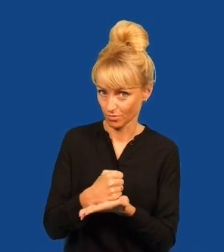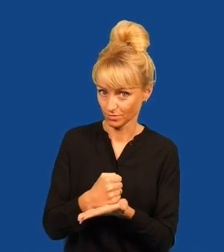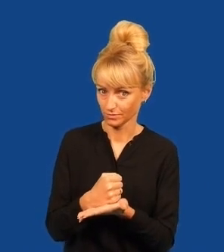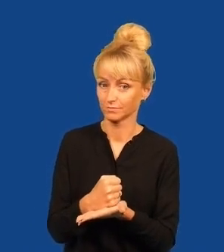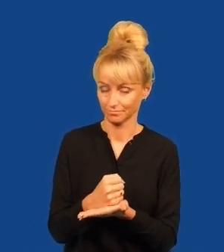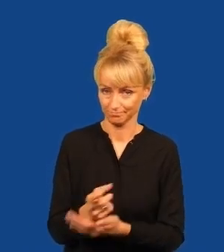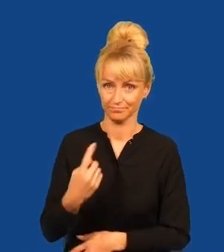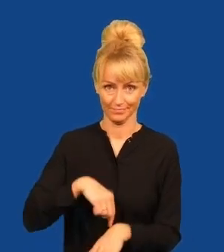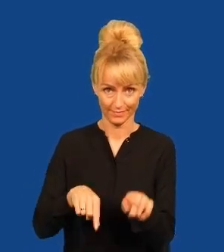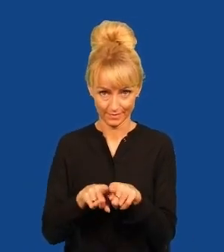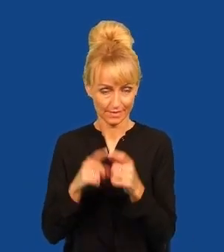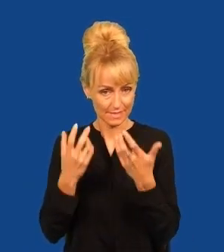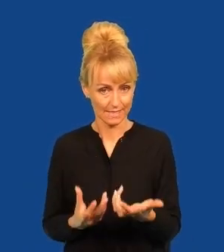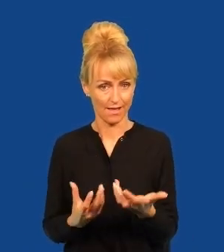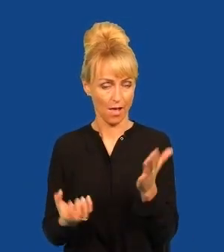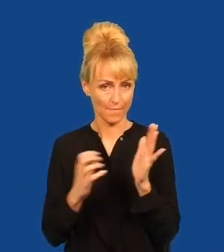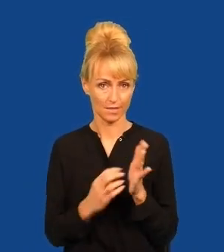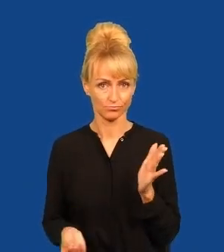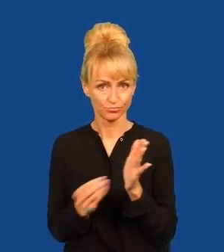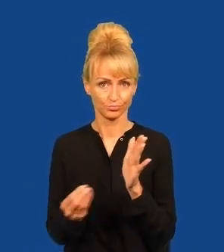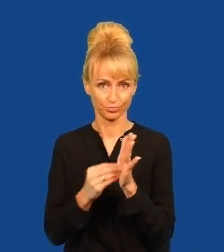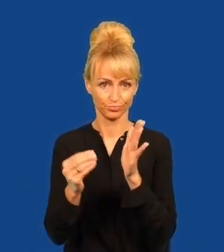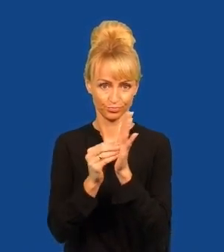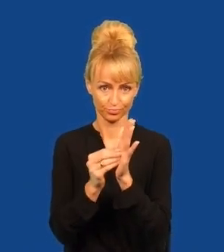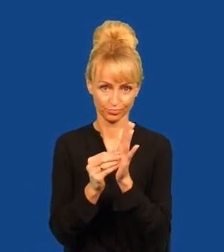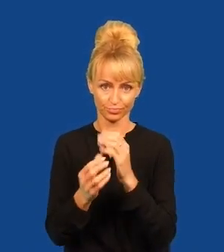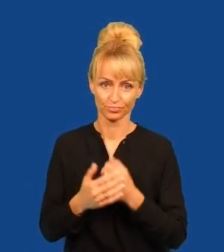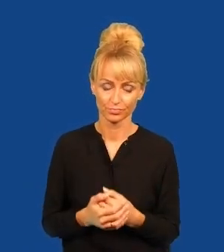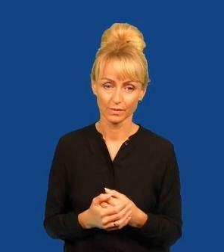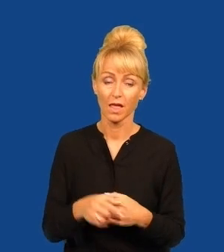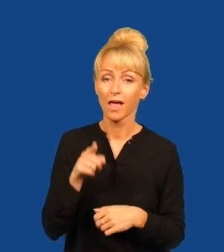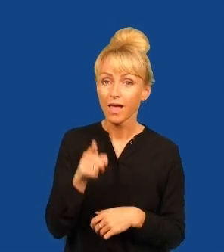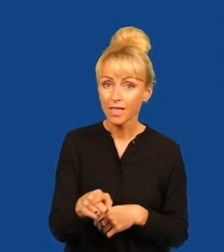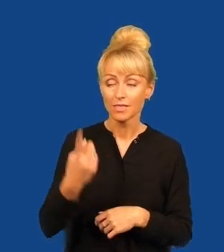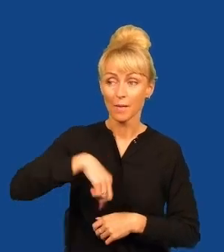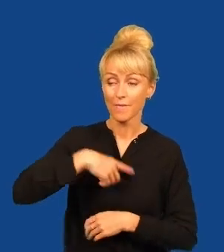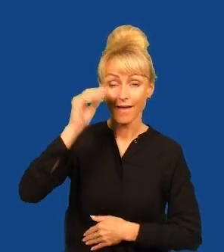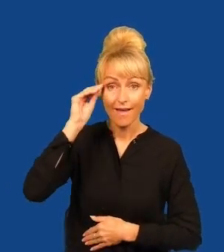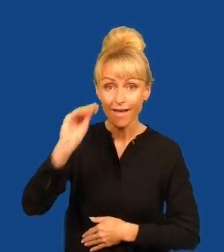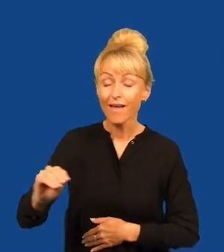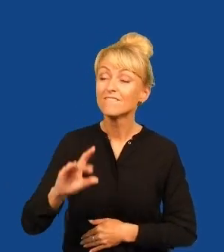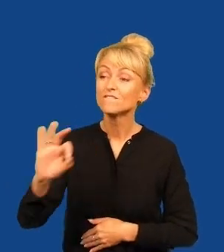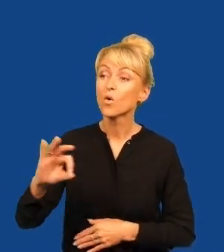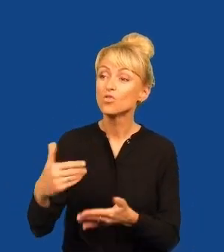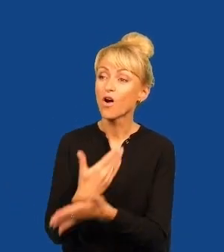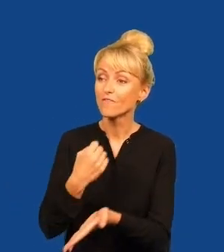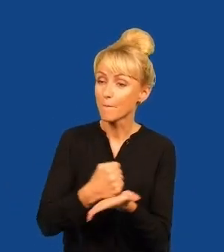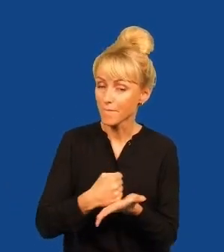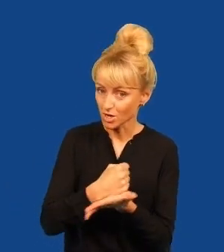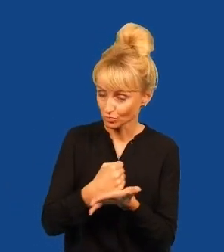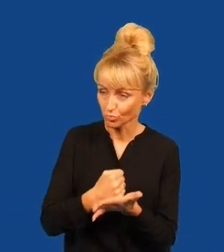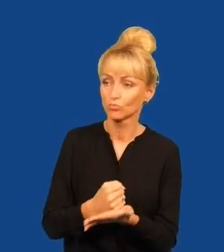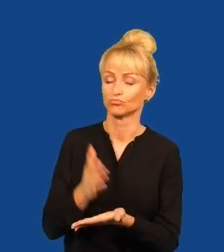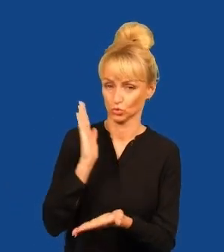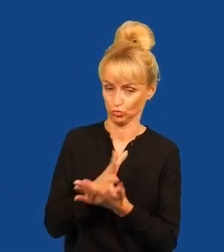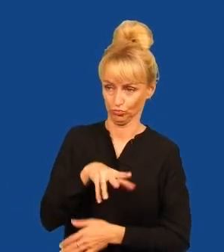to spodziewane, dlatego oprócz tego, że komunikujemy, że paszport twój jest do odbioru, dodajemy informację o tym, żeby zabrać ze sobą stary